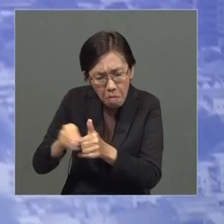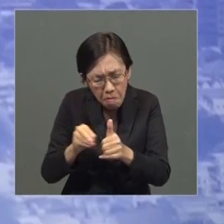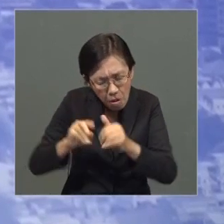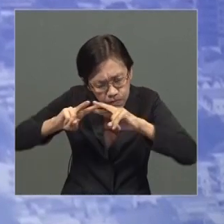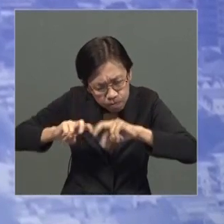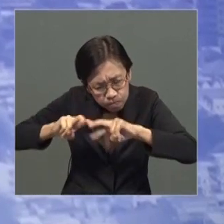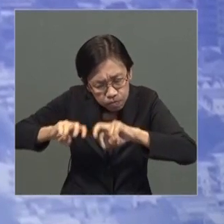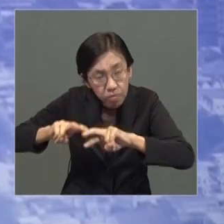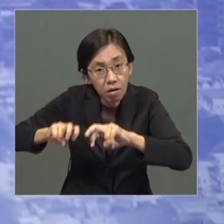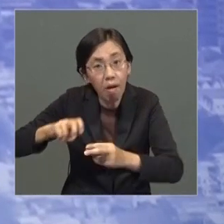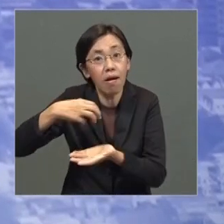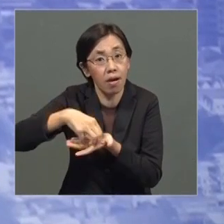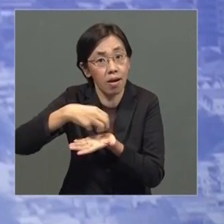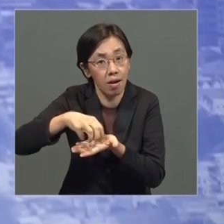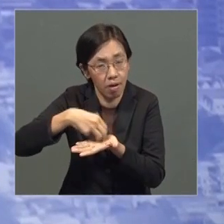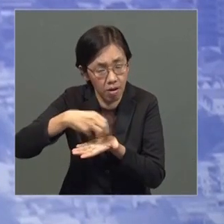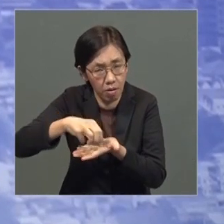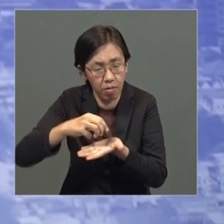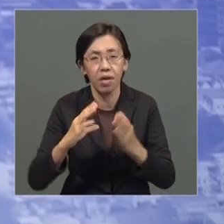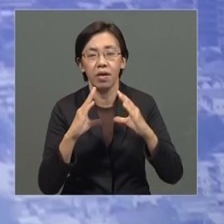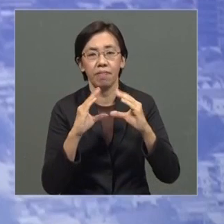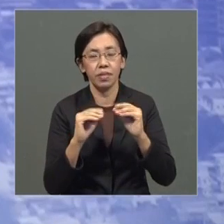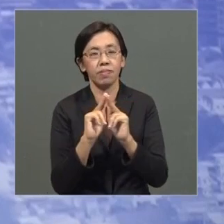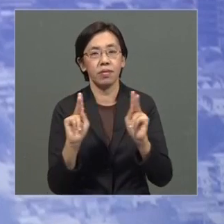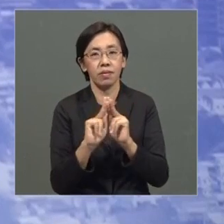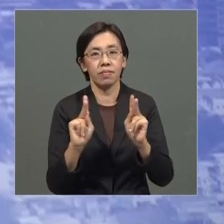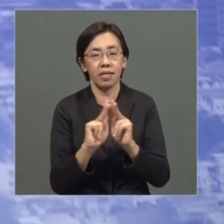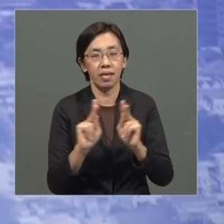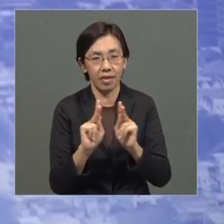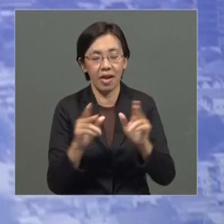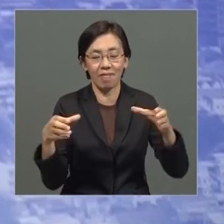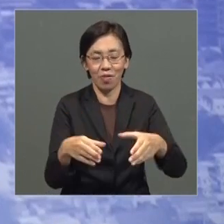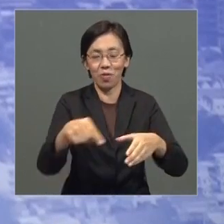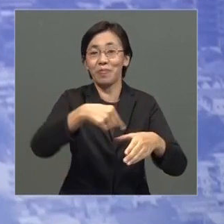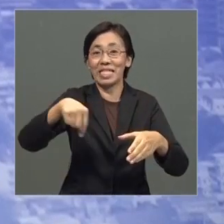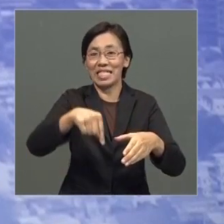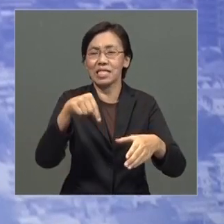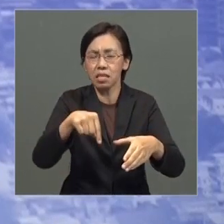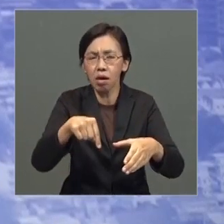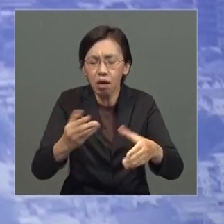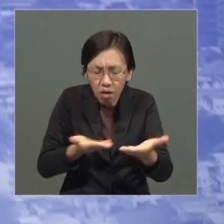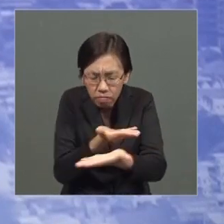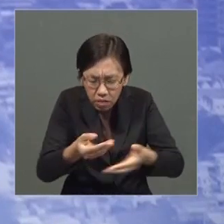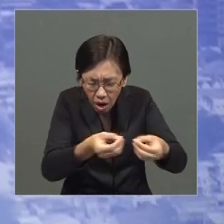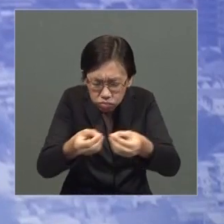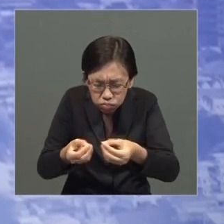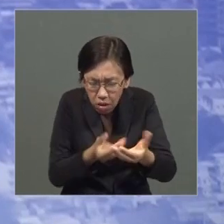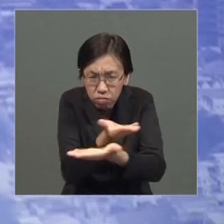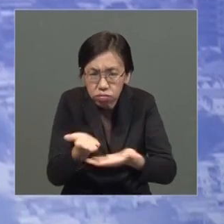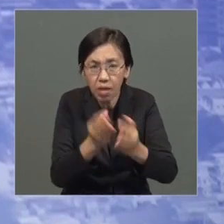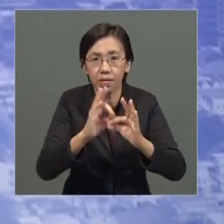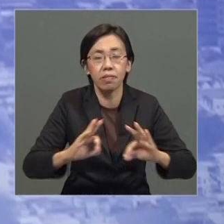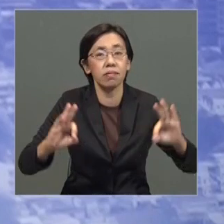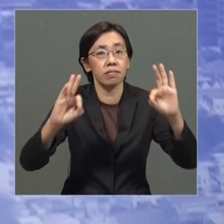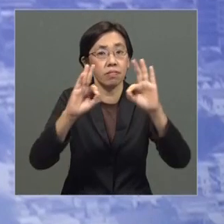ข้อมูลในวันนี้ค่ะมีการประชุมของคณะกรรมการเฉพาะกิจนะคะเพื่อหารือในหลายๆประเด็นที่สำคัญด้วยกัน